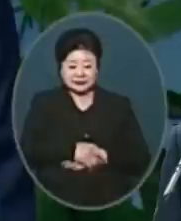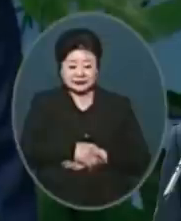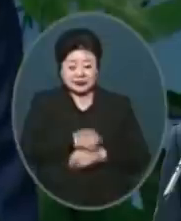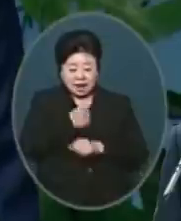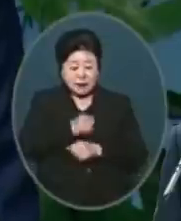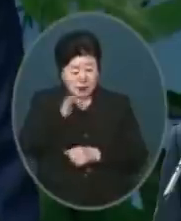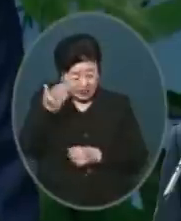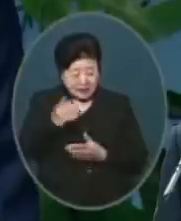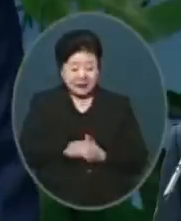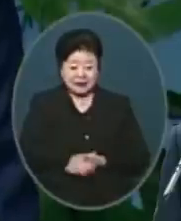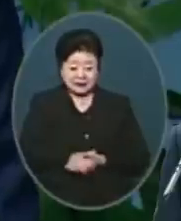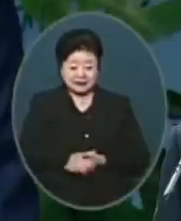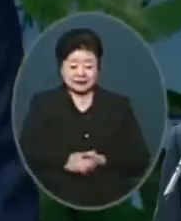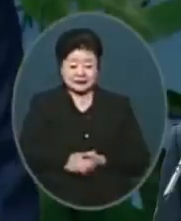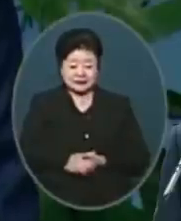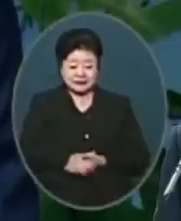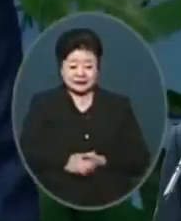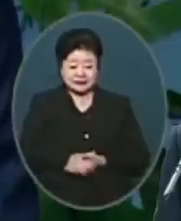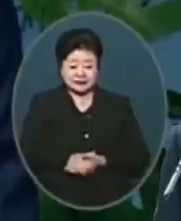하면 된다.